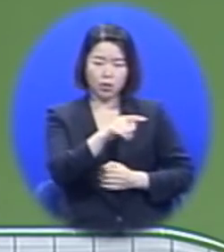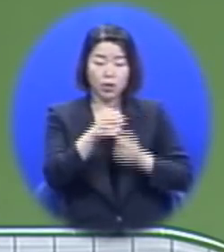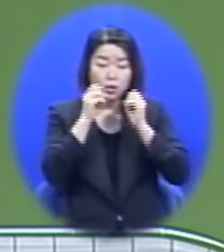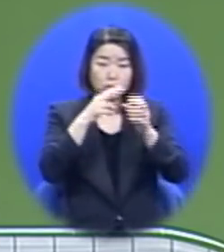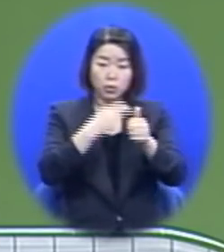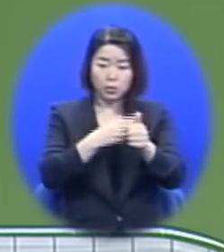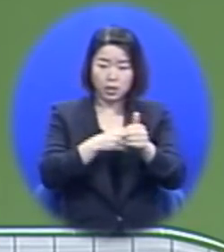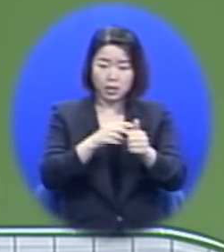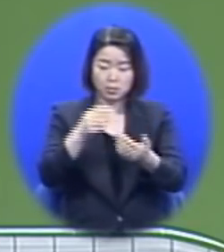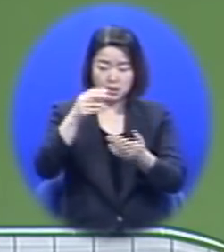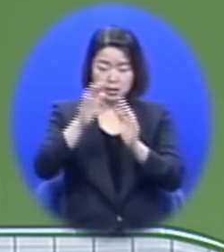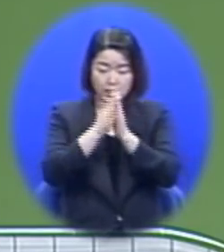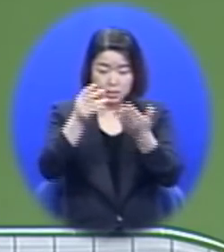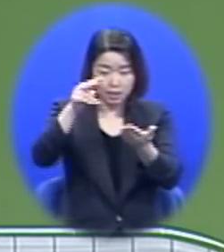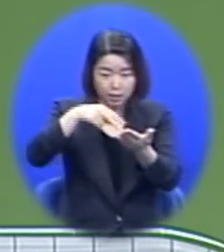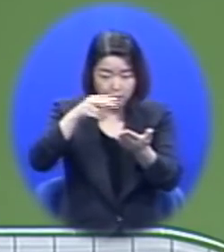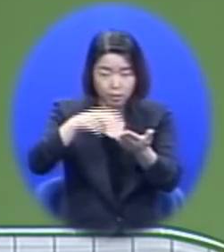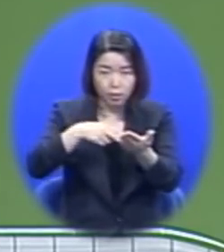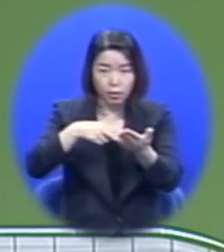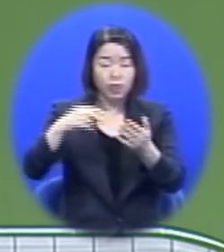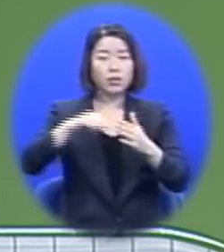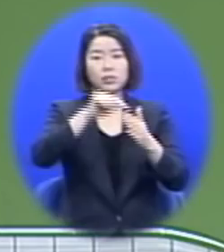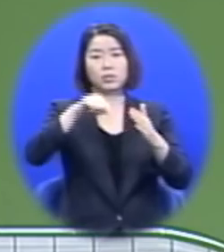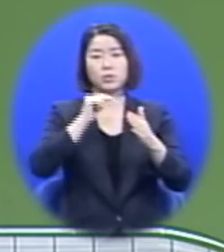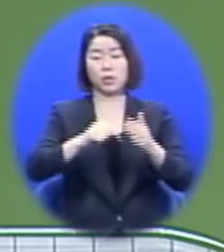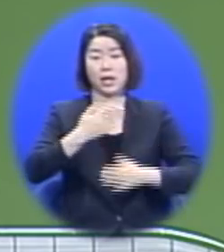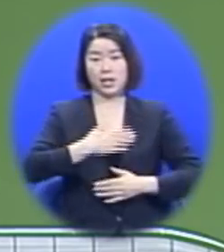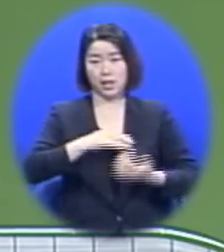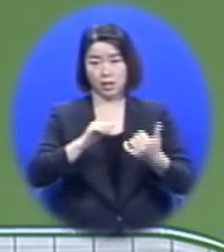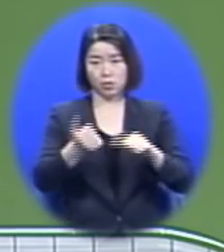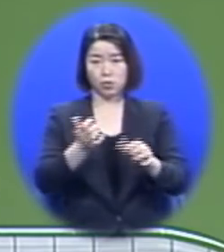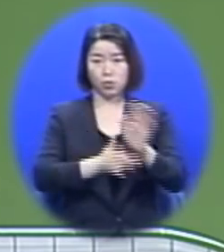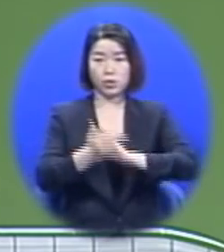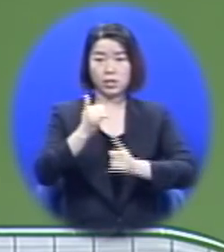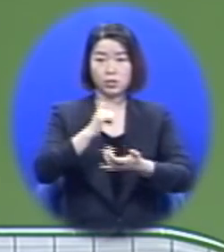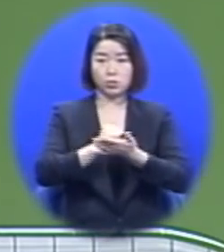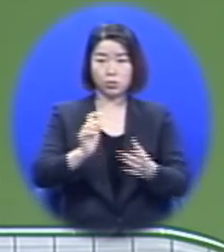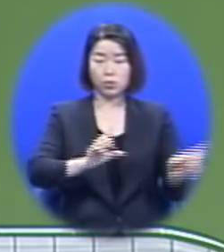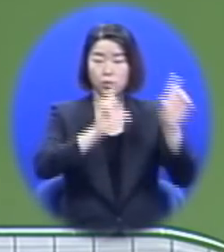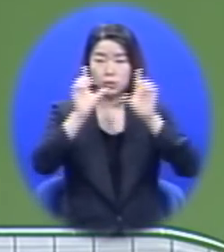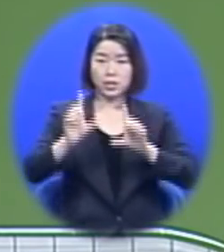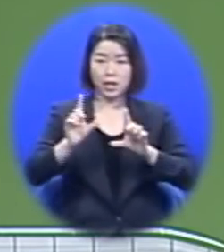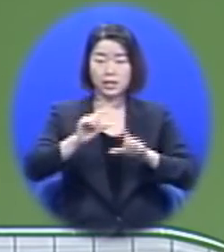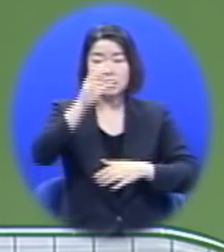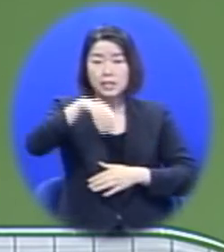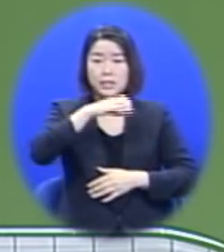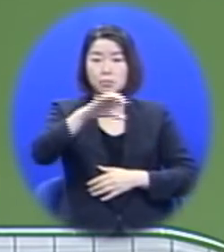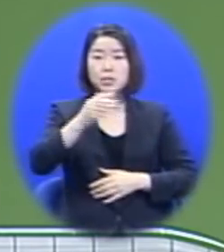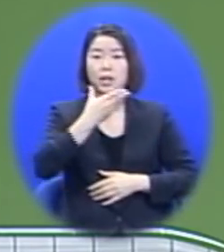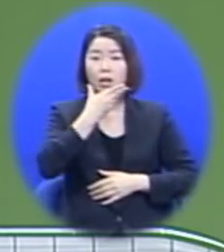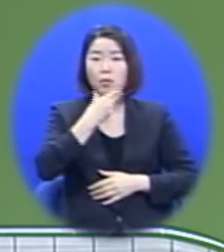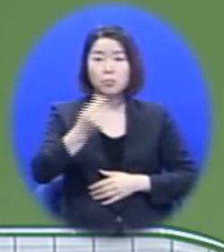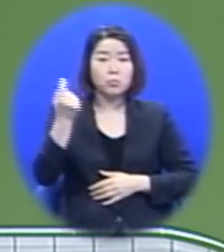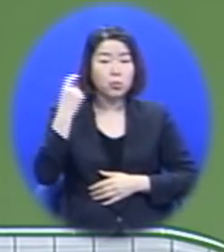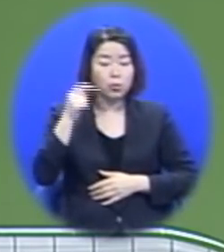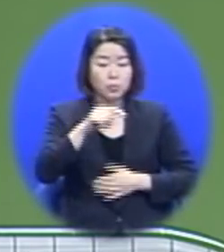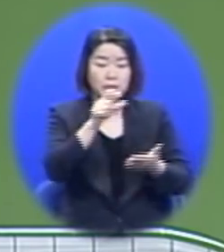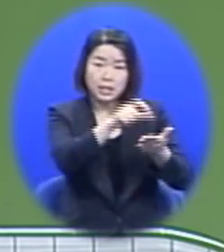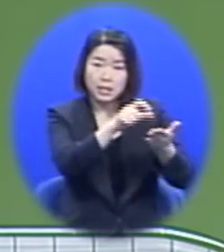소책자를 읽었습니다. 그 속에는 나는 죽고 예수로 사는 십자가 복음이 거기 기록되어져